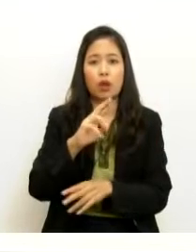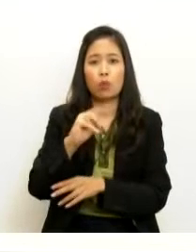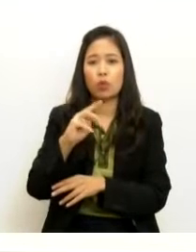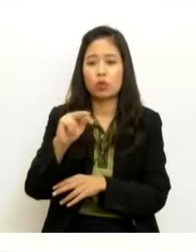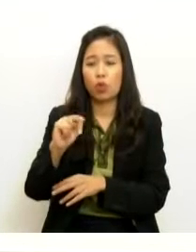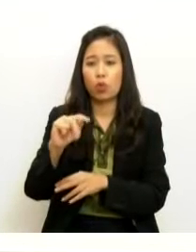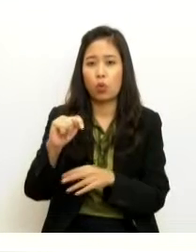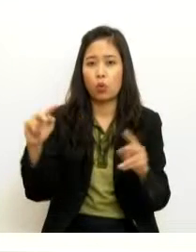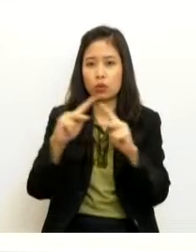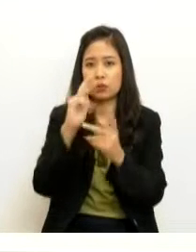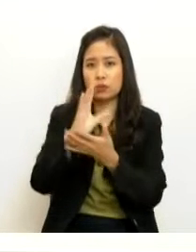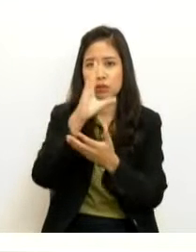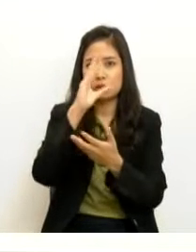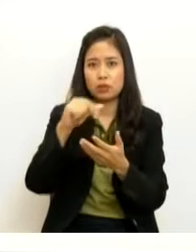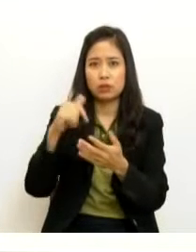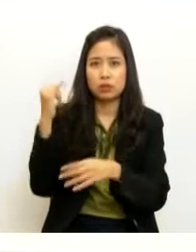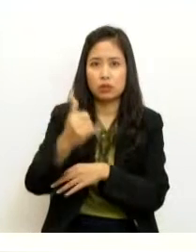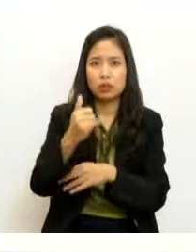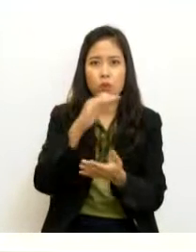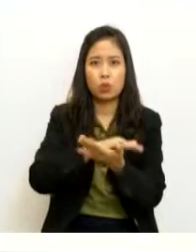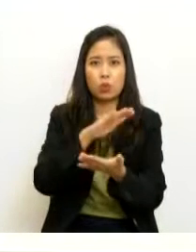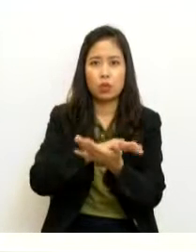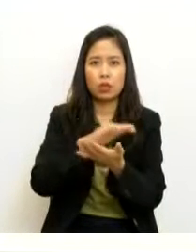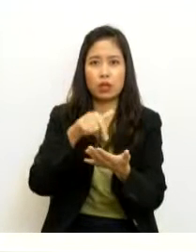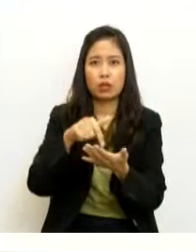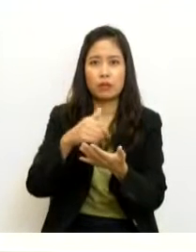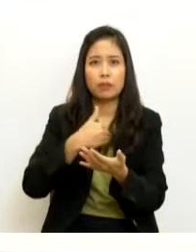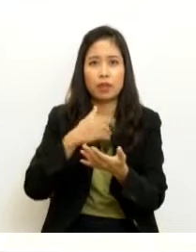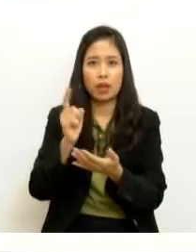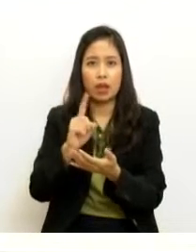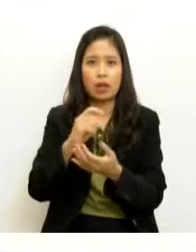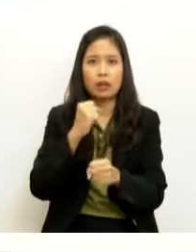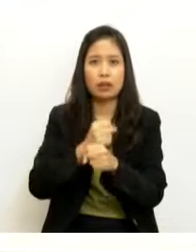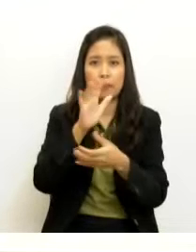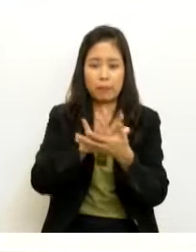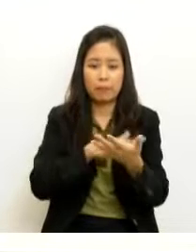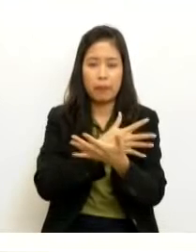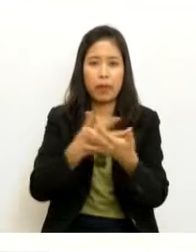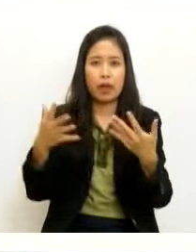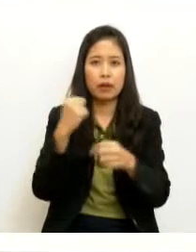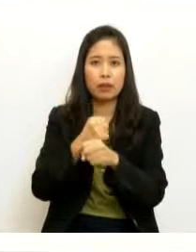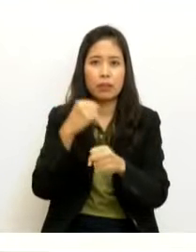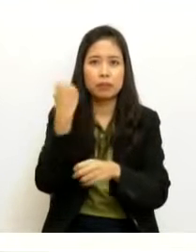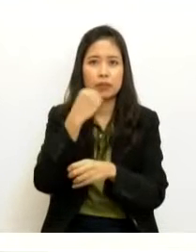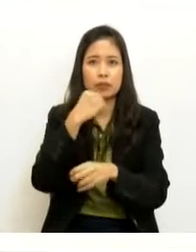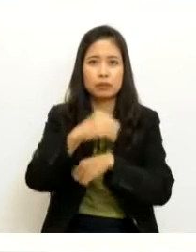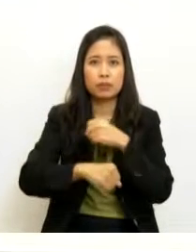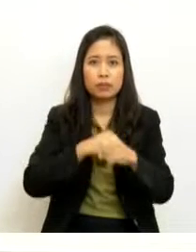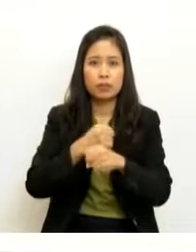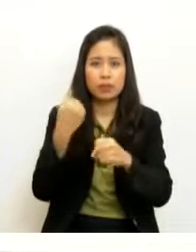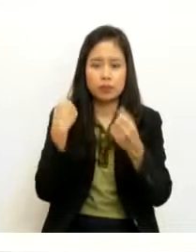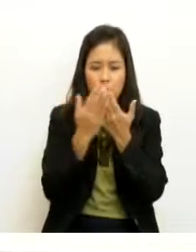แผนมีโรงเรียนบางโรงเนี่ยทำแผนปฏิบัติการประจำปีเนี่ยมีทั้งหมดประมาณสัก500